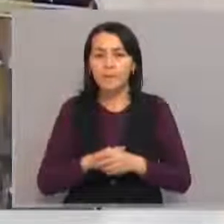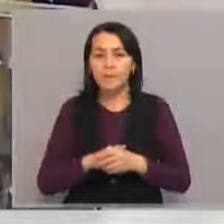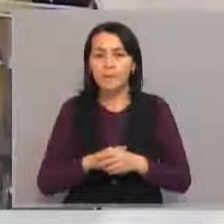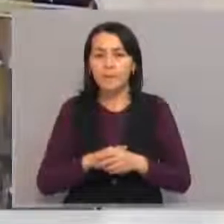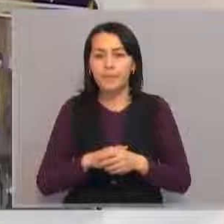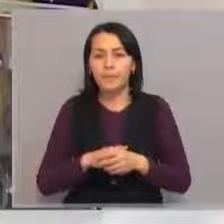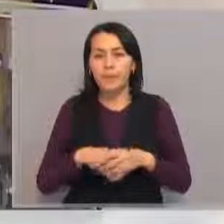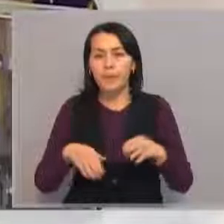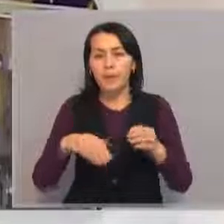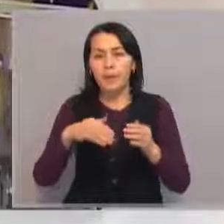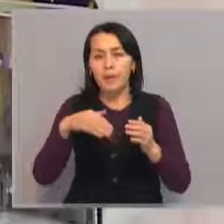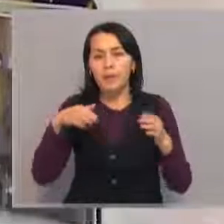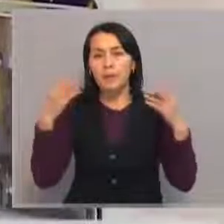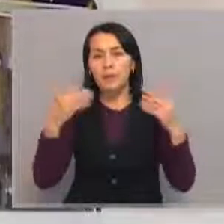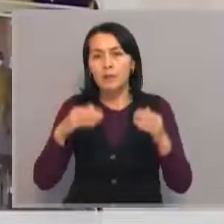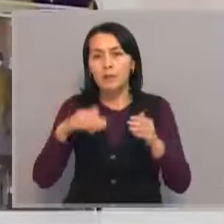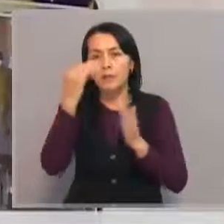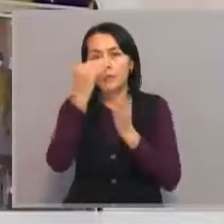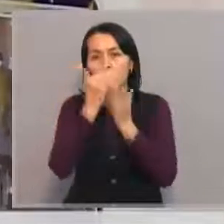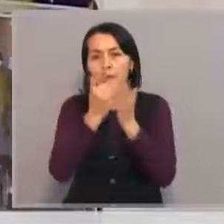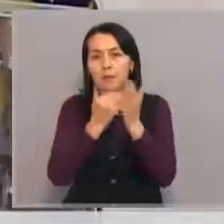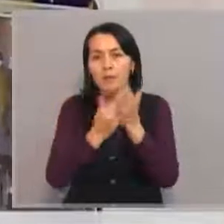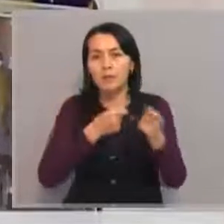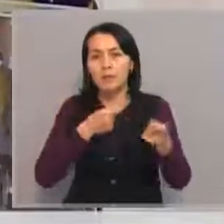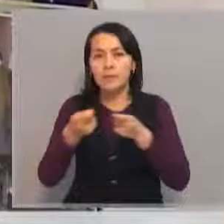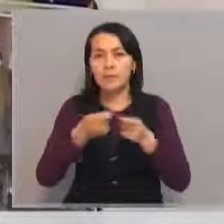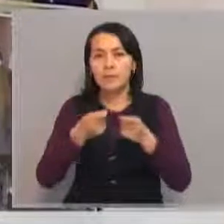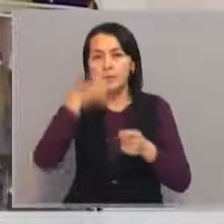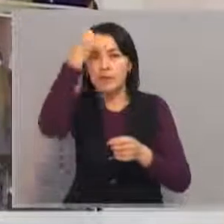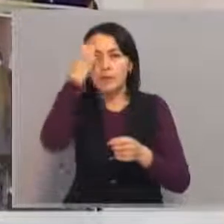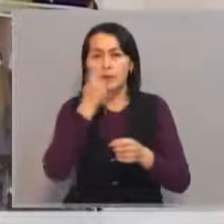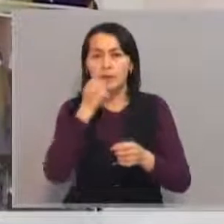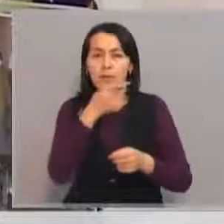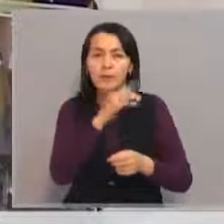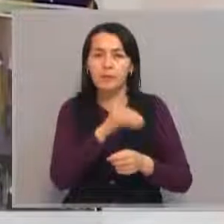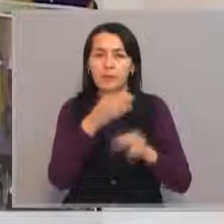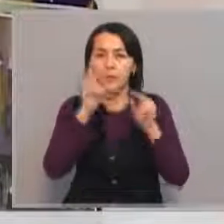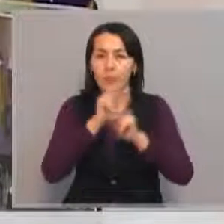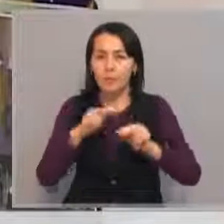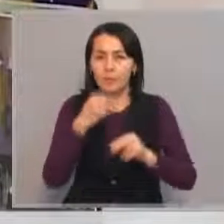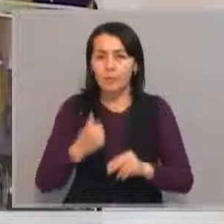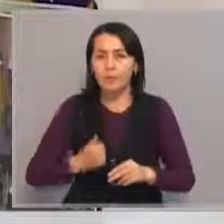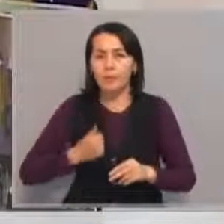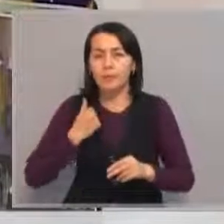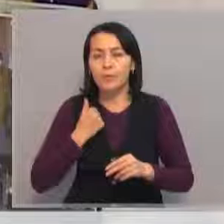Ішкі саясат басқармасына өз алғысымызды айтамыз. Осындай мұғалімдердің мәртебесін